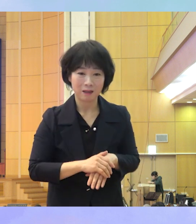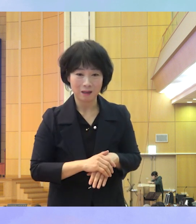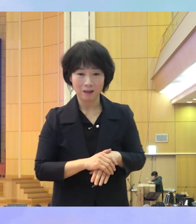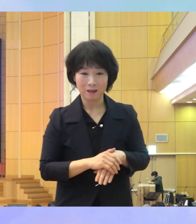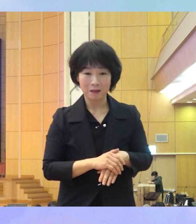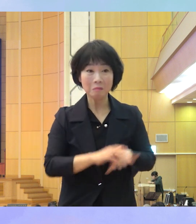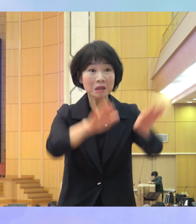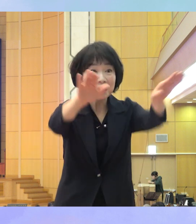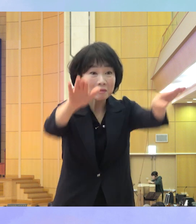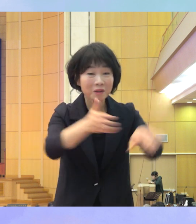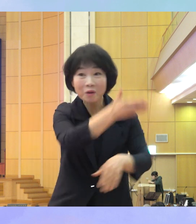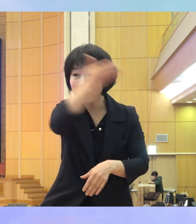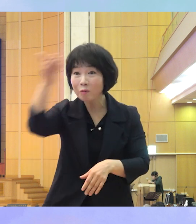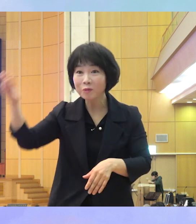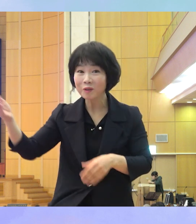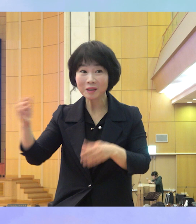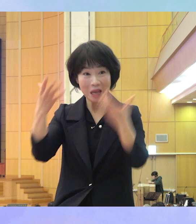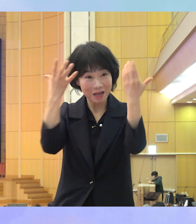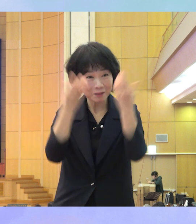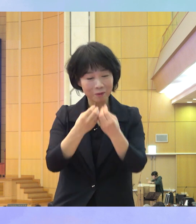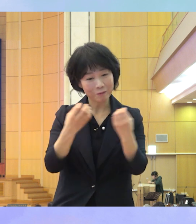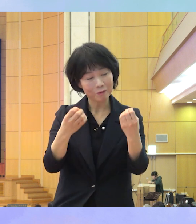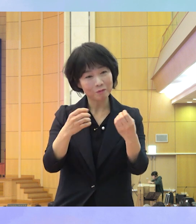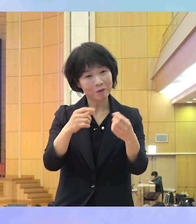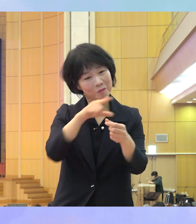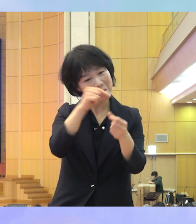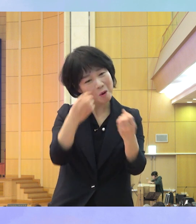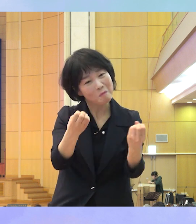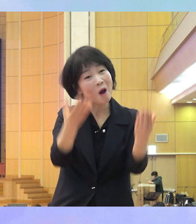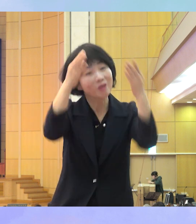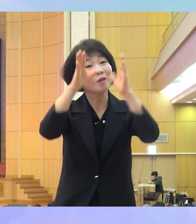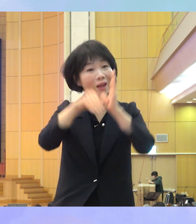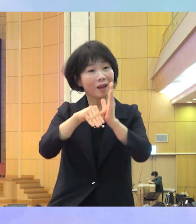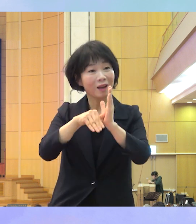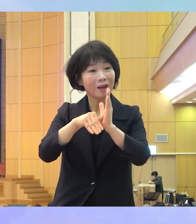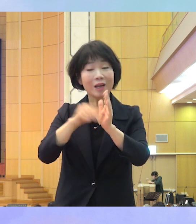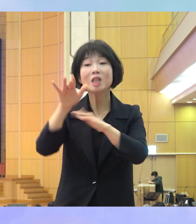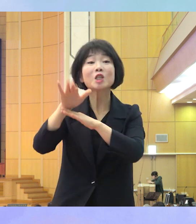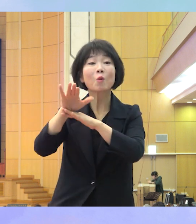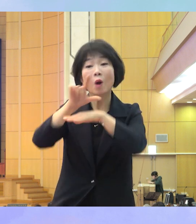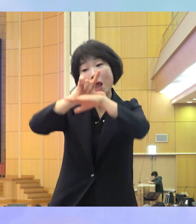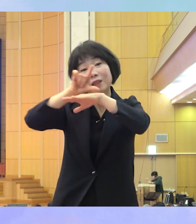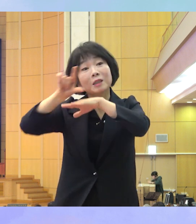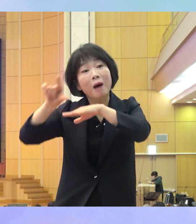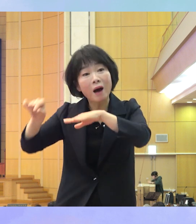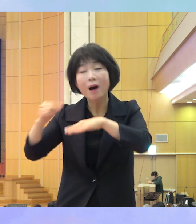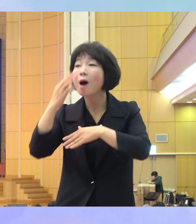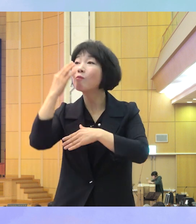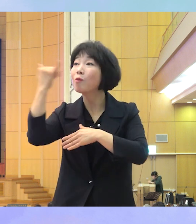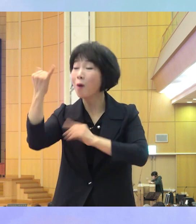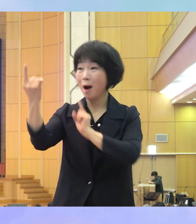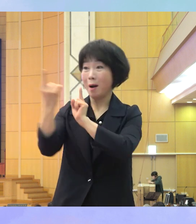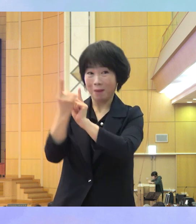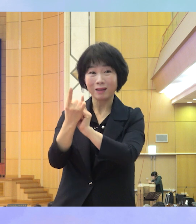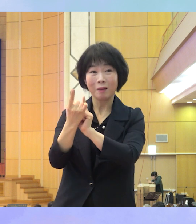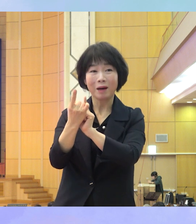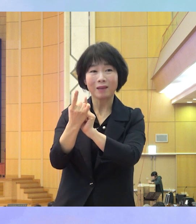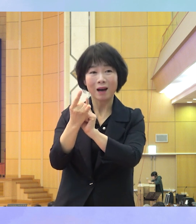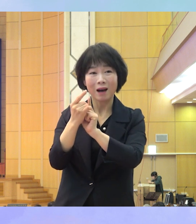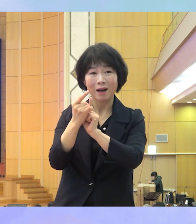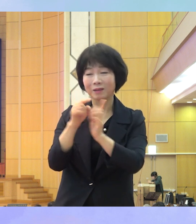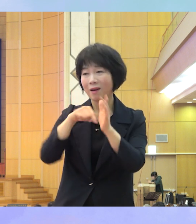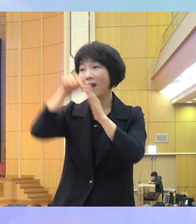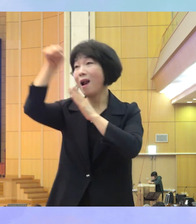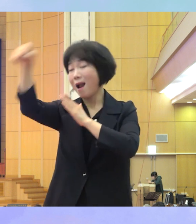고향에 부모님을 방문하고 시골집에 가면요, 거기 있다가 서울로 올라올 때 뭘 그렇게